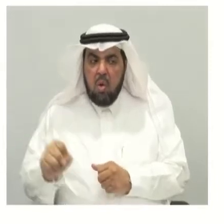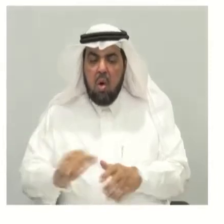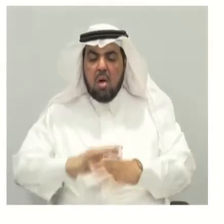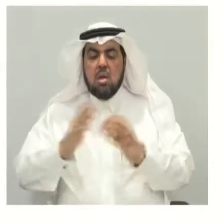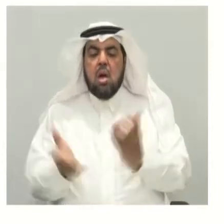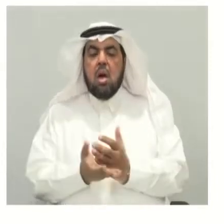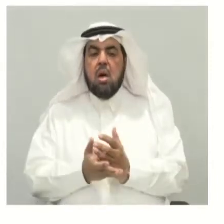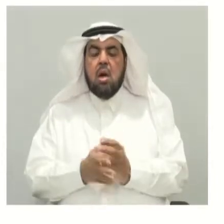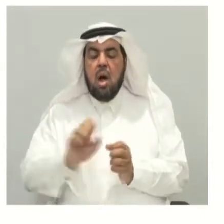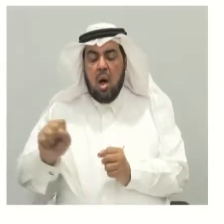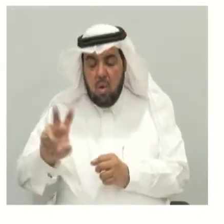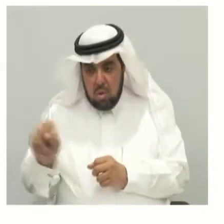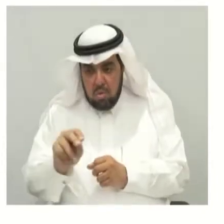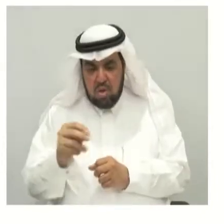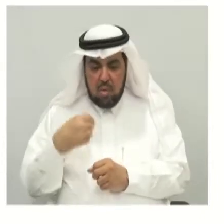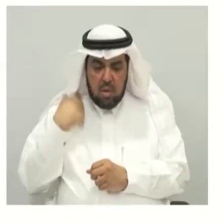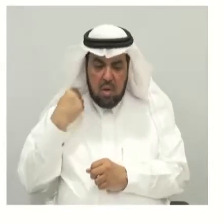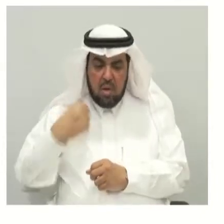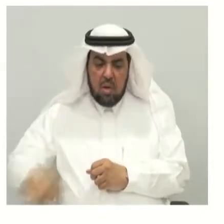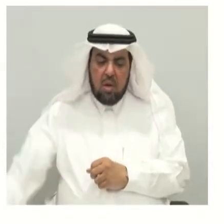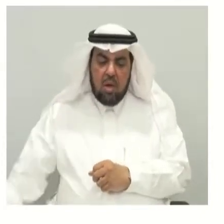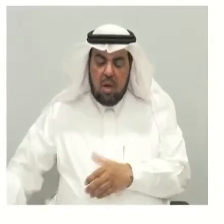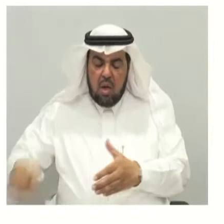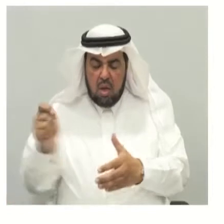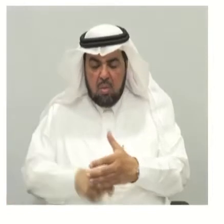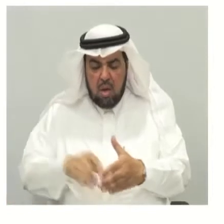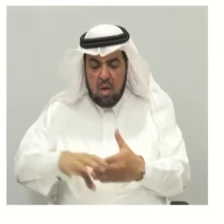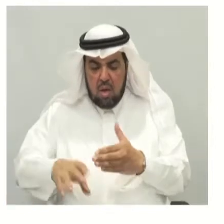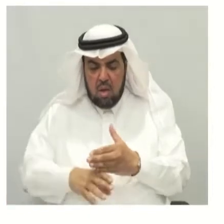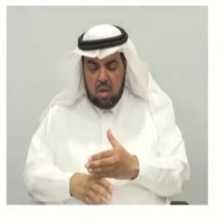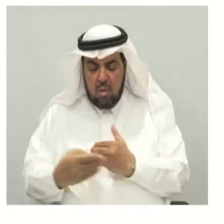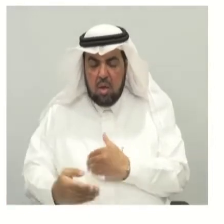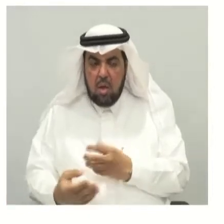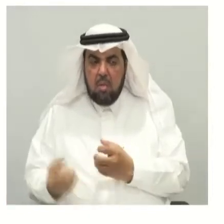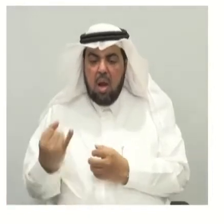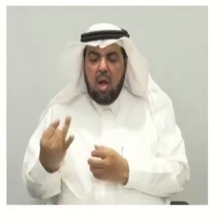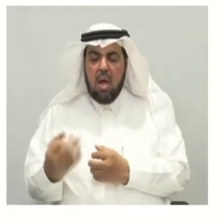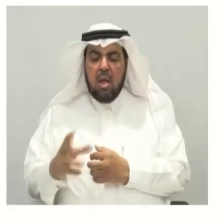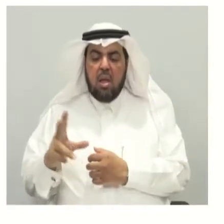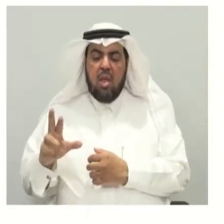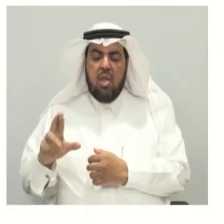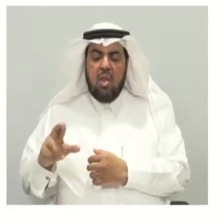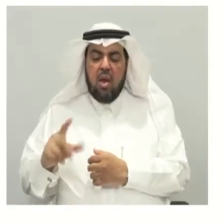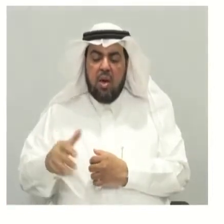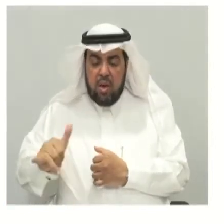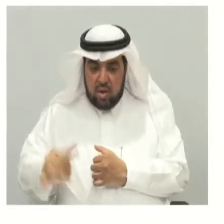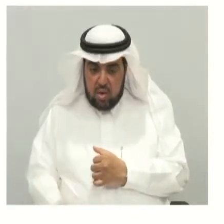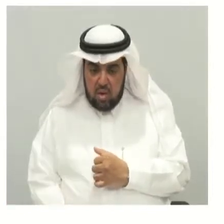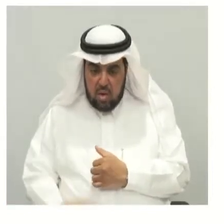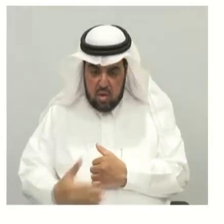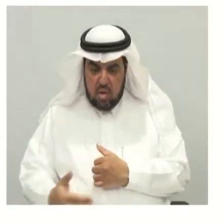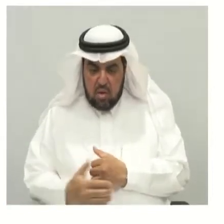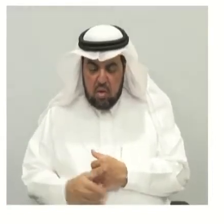لها خواص ماذا؟ متشابهة، عند اعتماد الترتيب على حسب العدد. كان أيضا